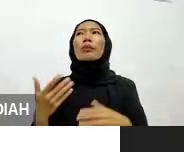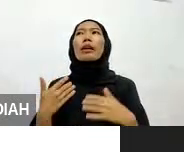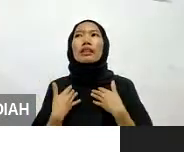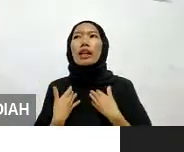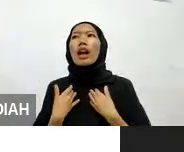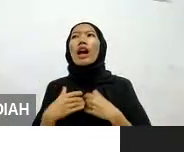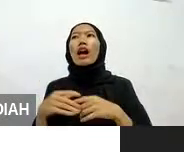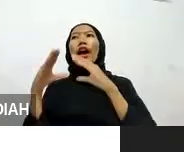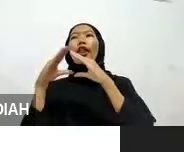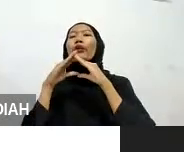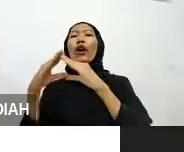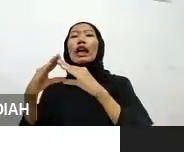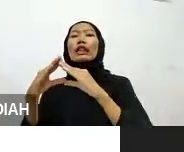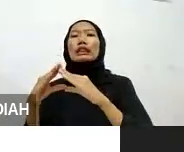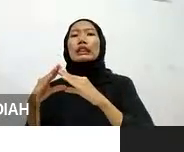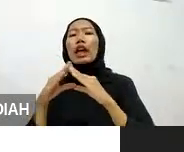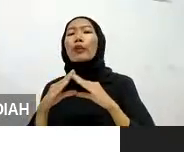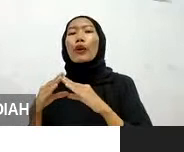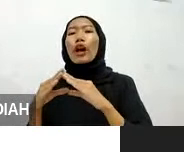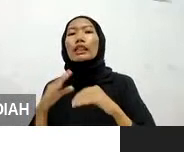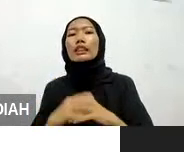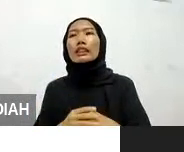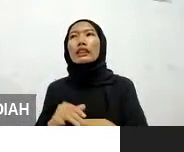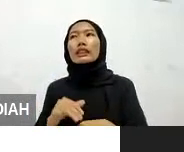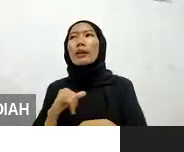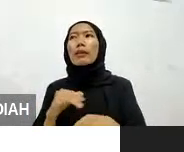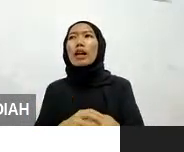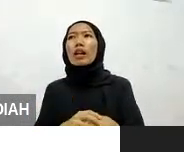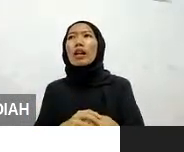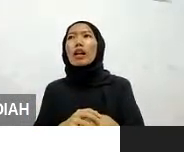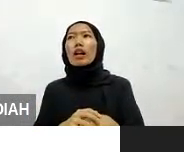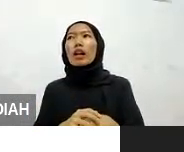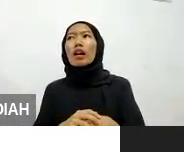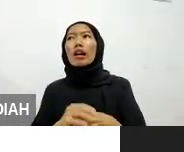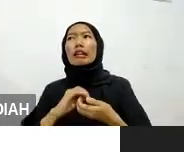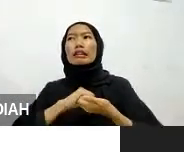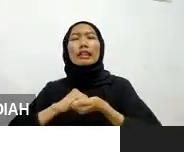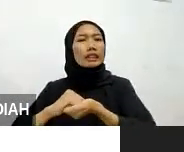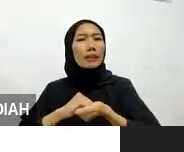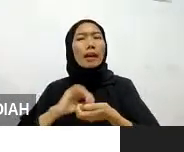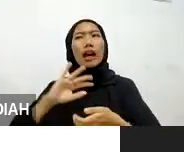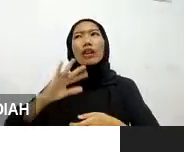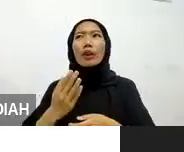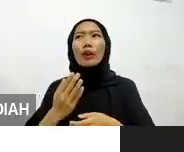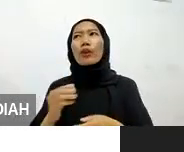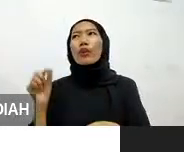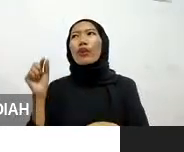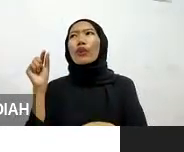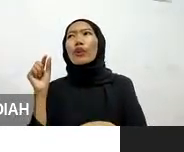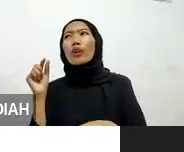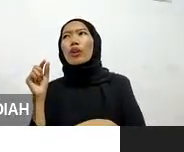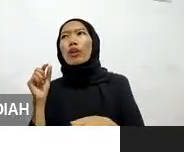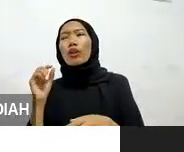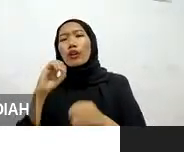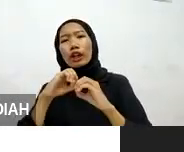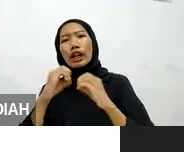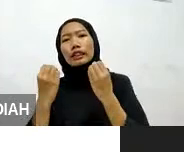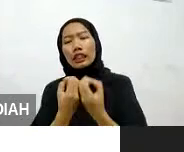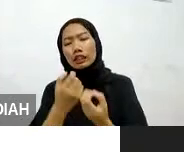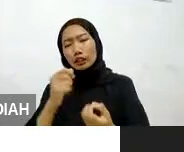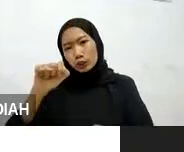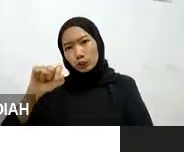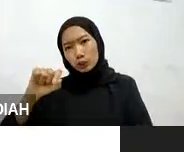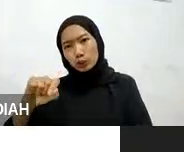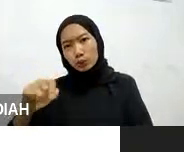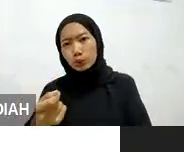ataupun penglibatan dari organisasi-organisasi kunci dan komunitas kunci itu masih sangat-sangat terbatas,